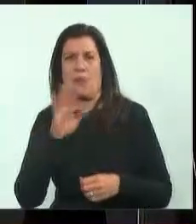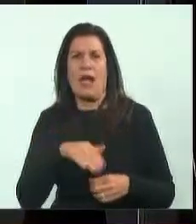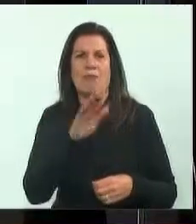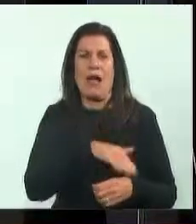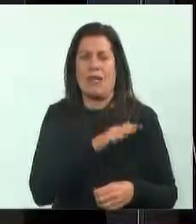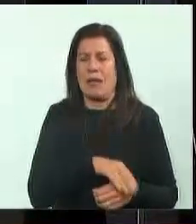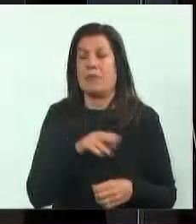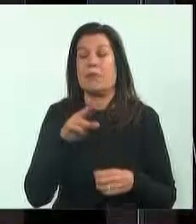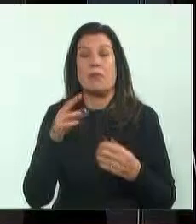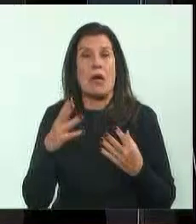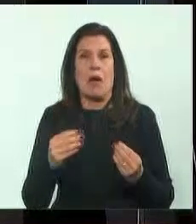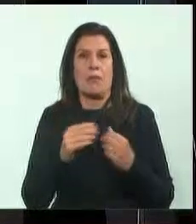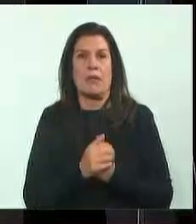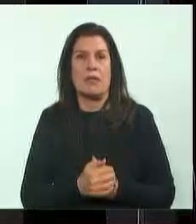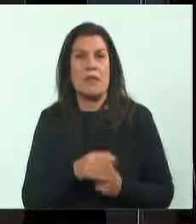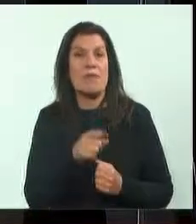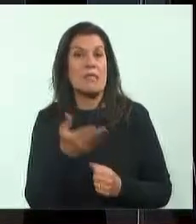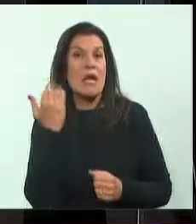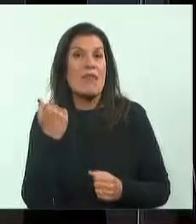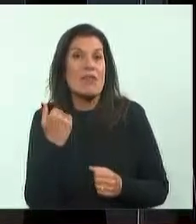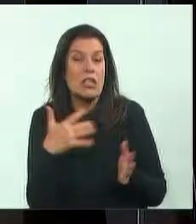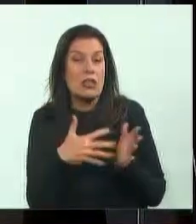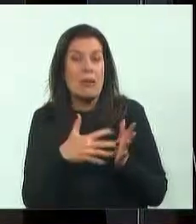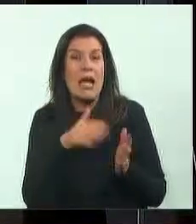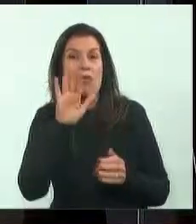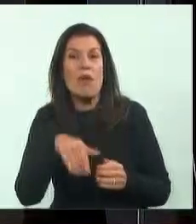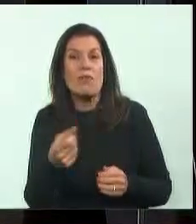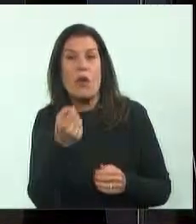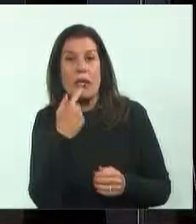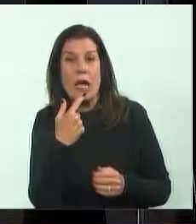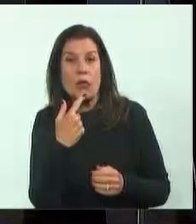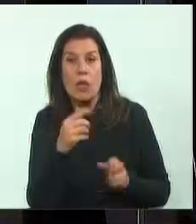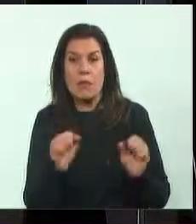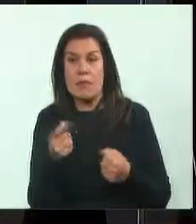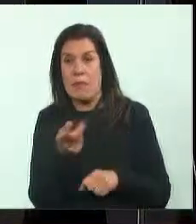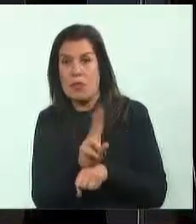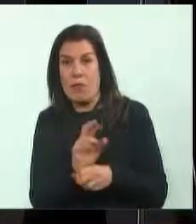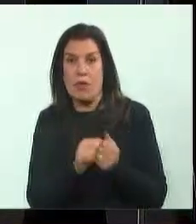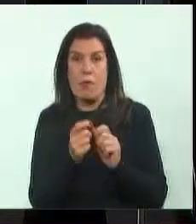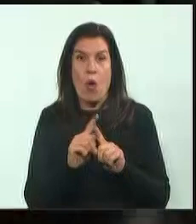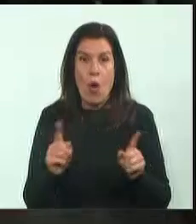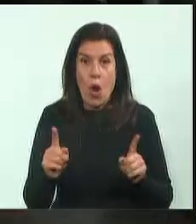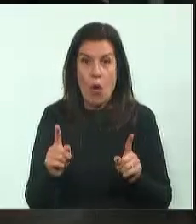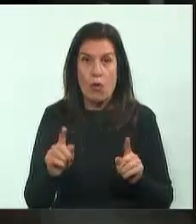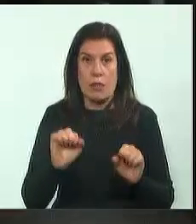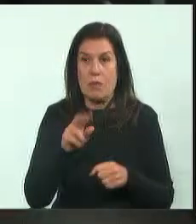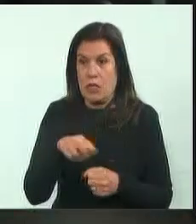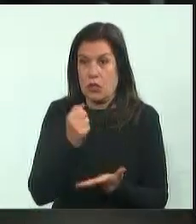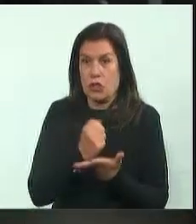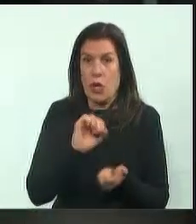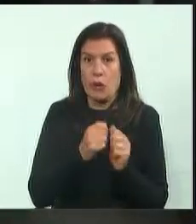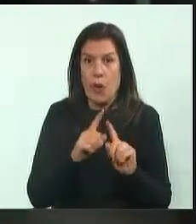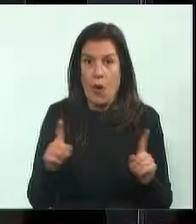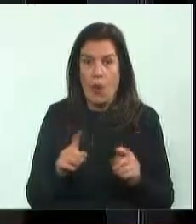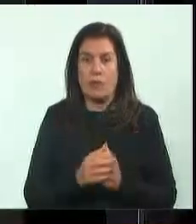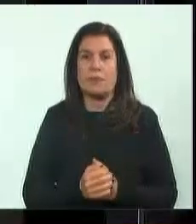פה שורה של עבירות. וזה עוד לפני שבדקנו מה יש בתוך הכדורים. ולפני שבדקנו אם הכדורים עצמם הם מזויפים או לא, והאם יש להם רישיון. אז בגלל זה בארצות